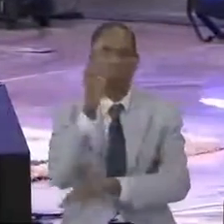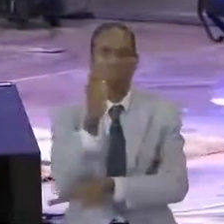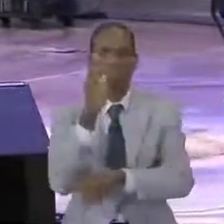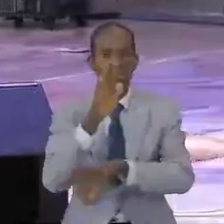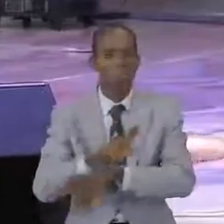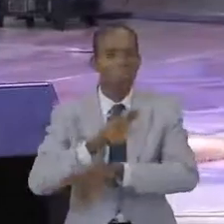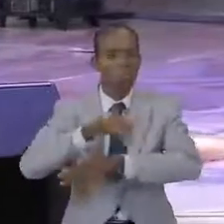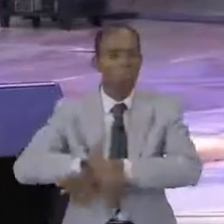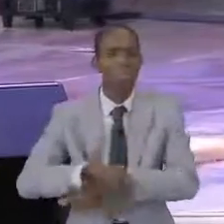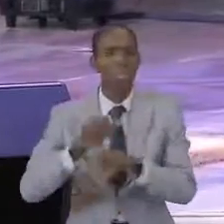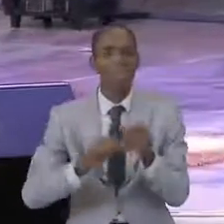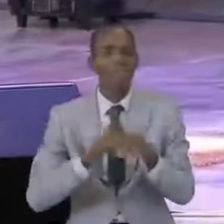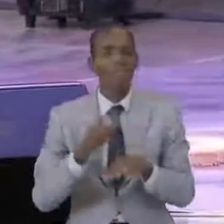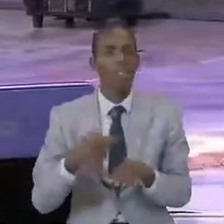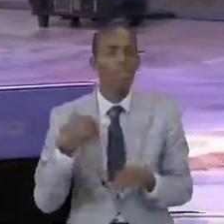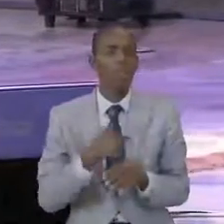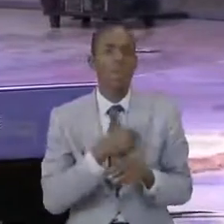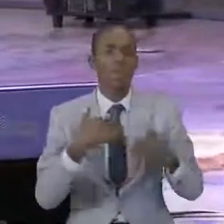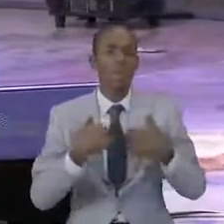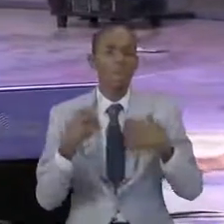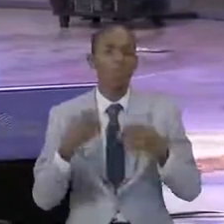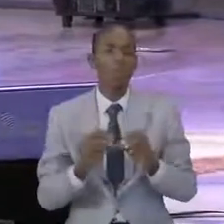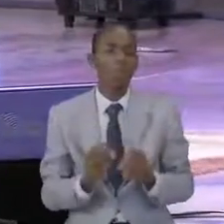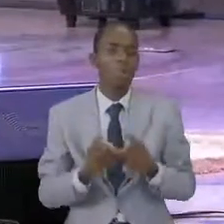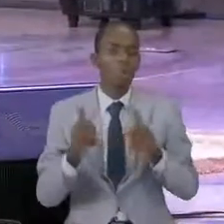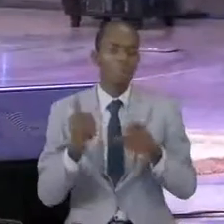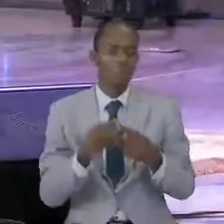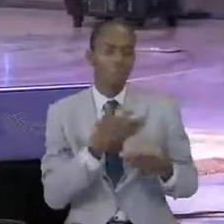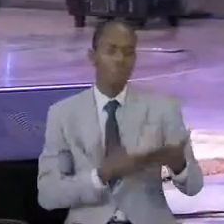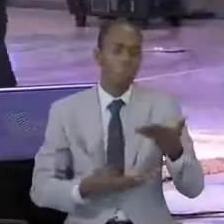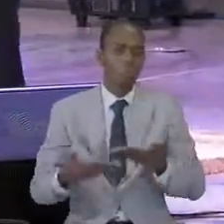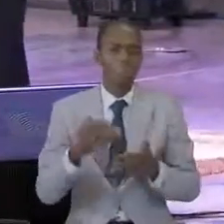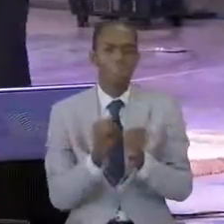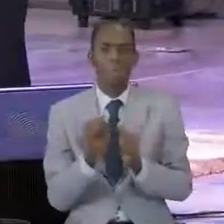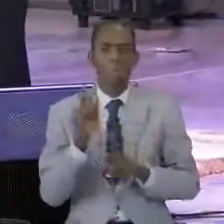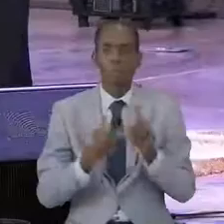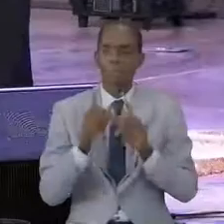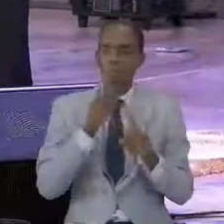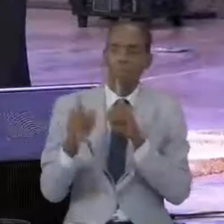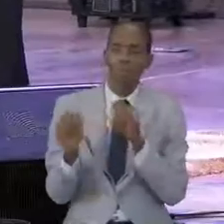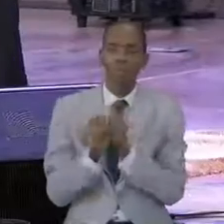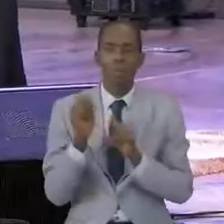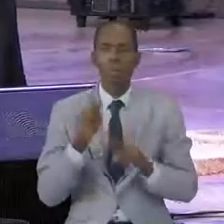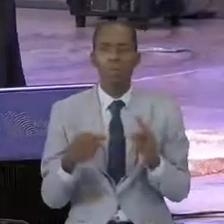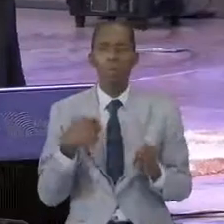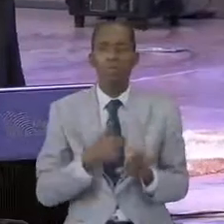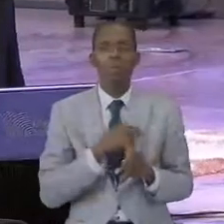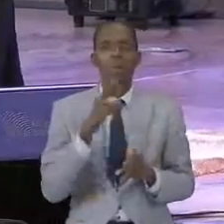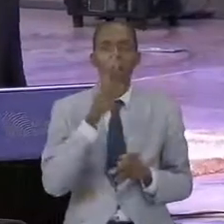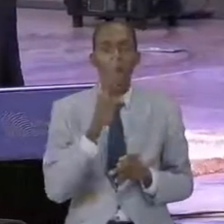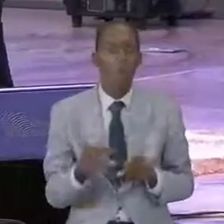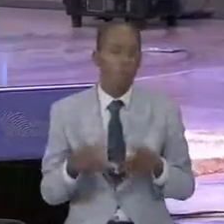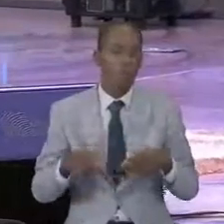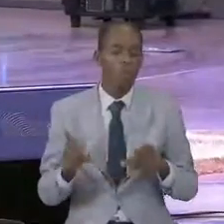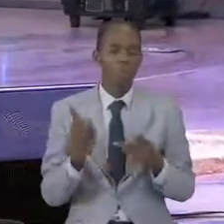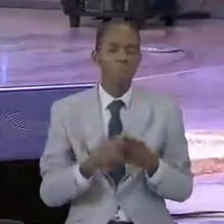soir chaque fois que nous en avons l'occasion lorsque nous sommes en relation avec les gens nous sommes engagés à faire le bien